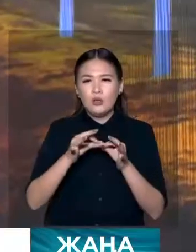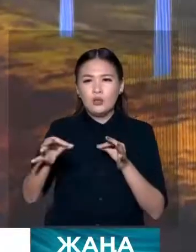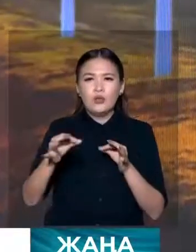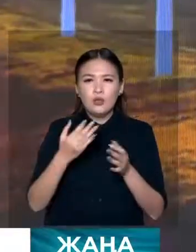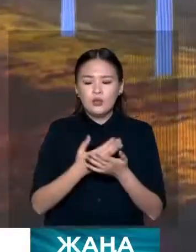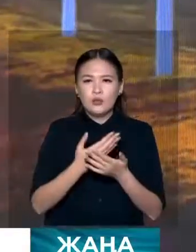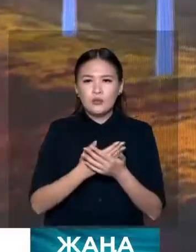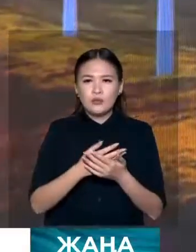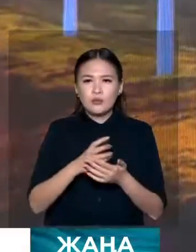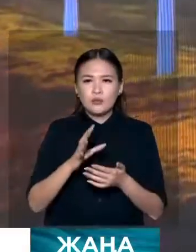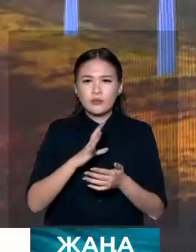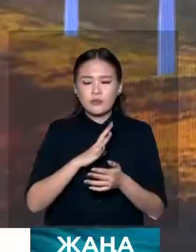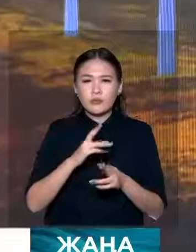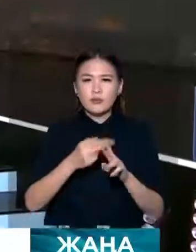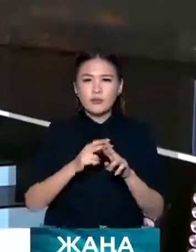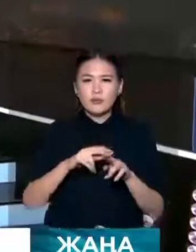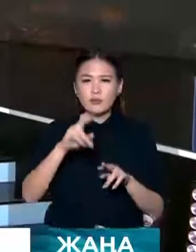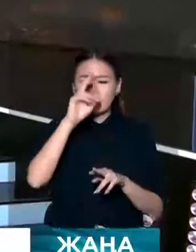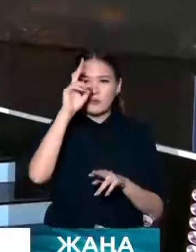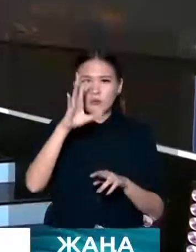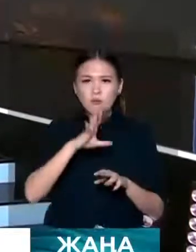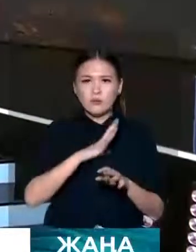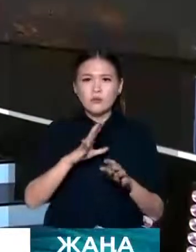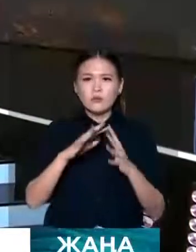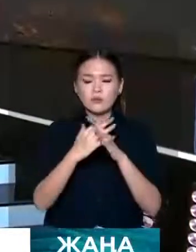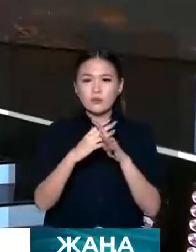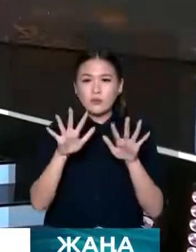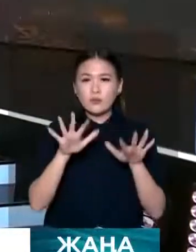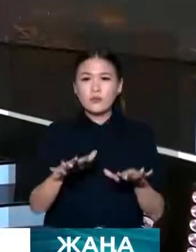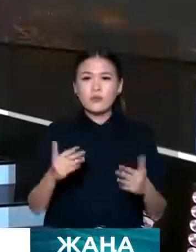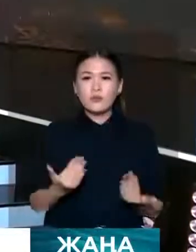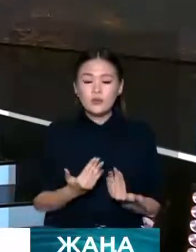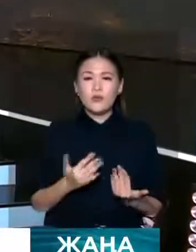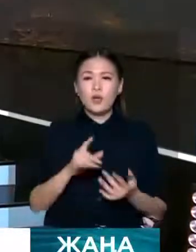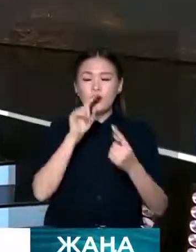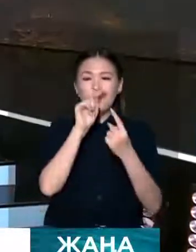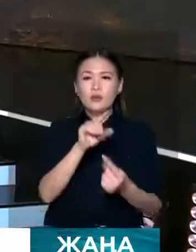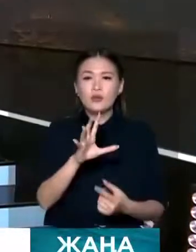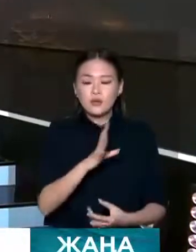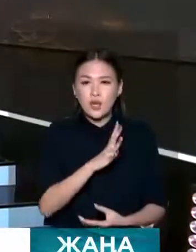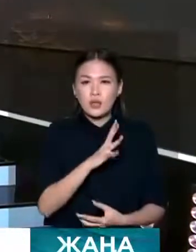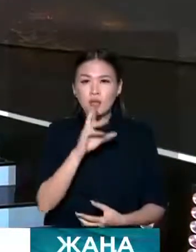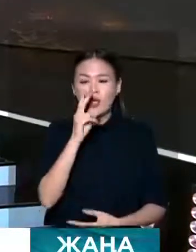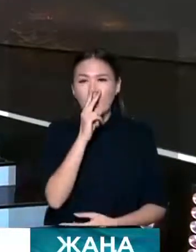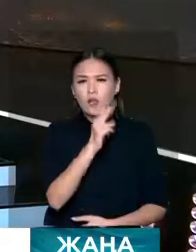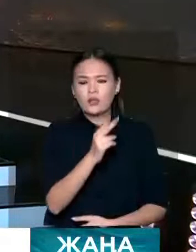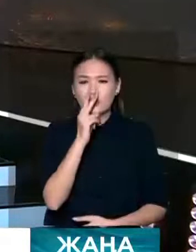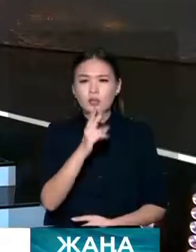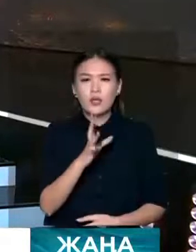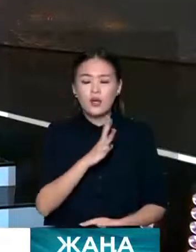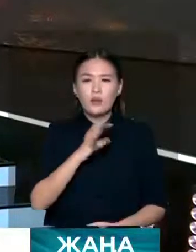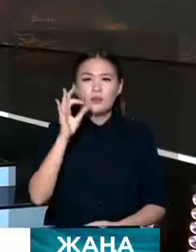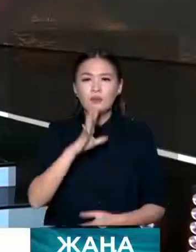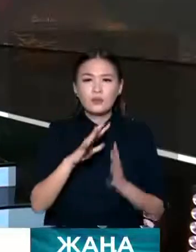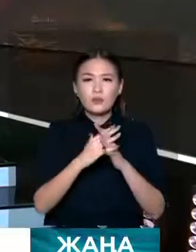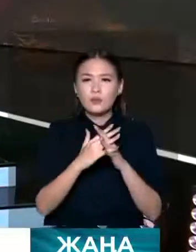азаматымын. Үлкеннің азаматысыз. Ең басында осы ауылдың, біздің ауылдың тұрғындары қарсы болған, қазір қарай-қарай келе ауылдың азаматтары